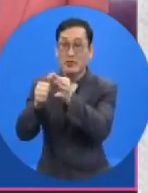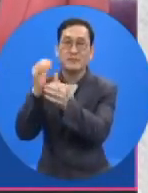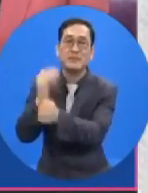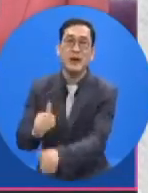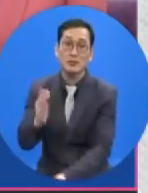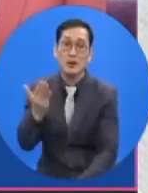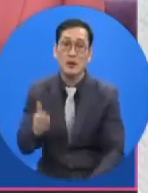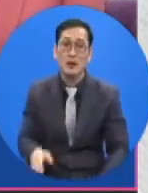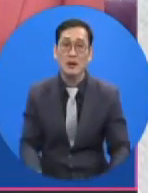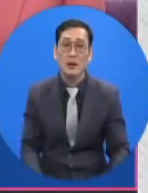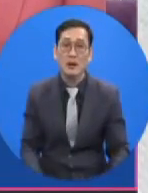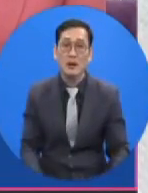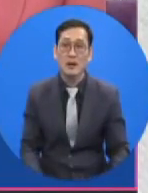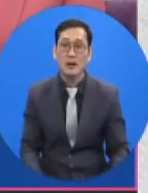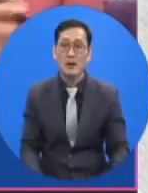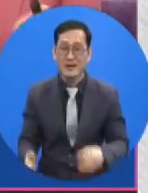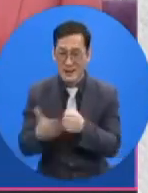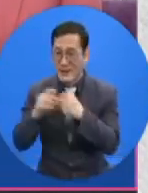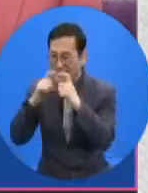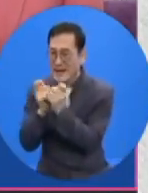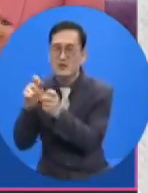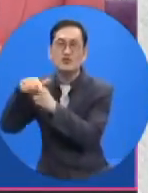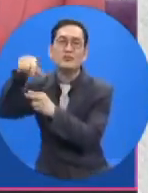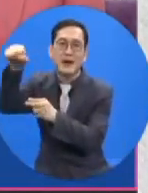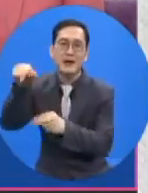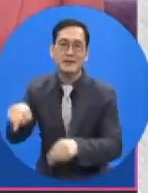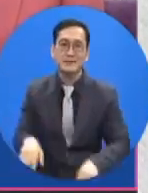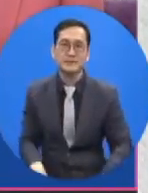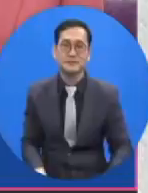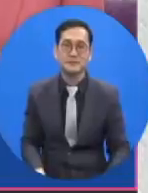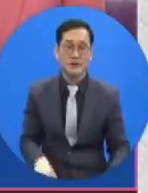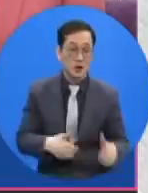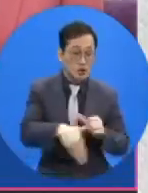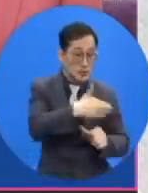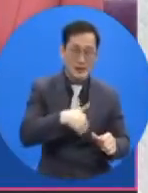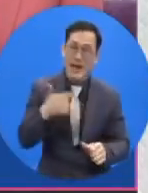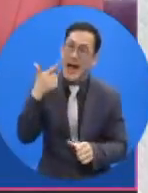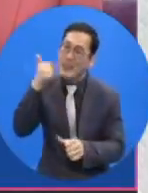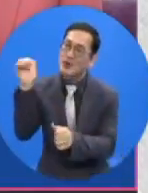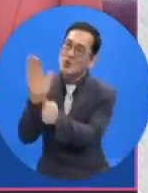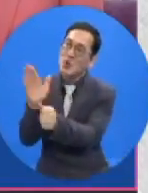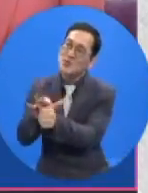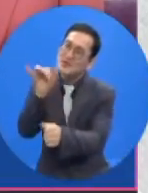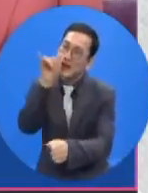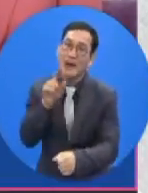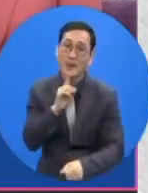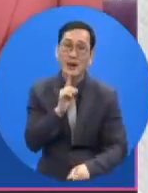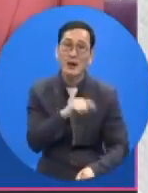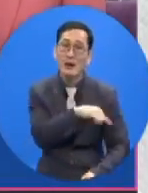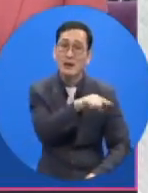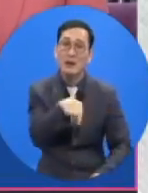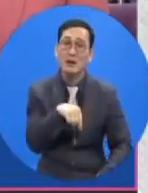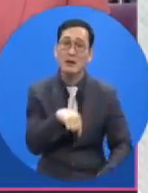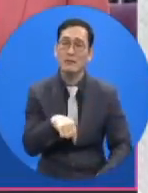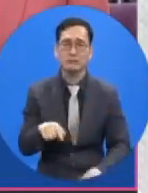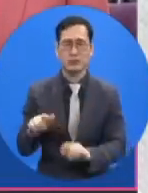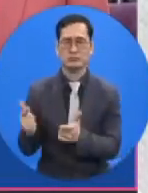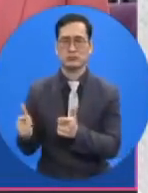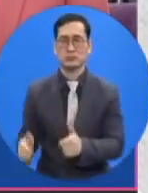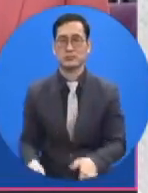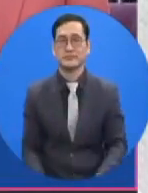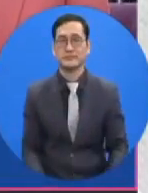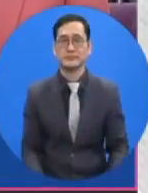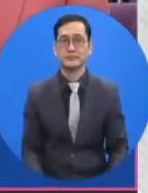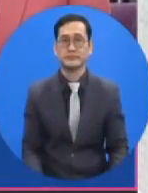거나 마찬가지였거든요. 예. 그런데 주변에서는 아빠 찬스다라는 얘기가 정말 많이 나왔었고요. 근데 우리 유권자들